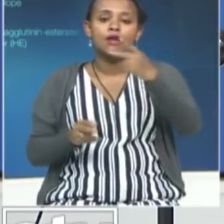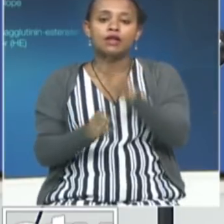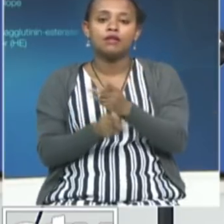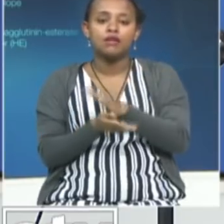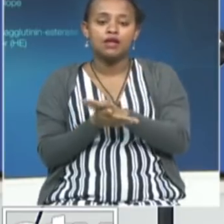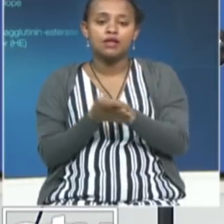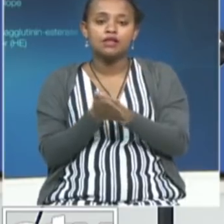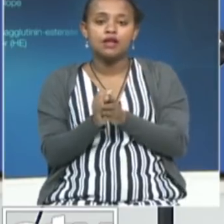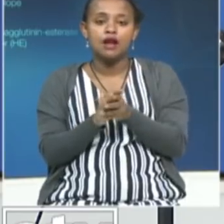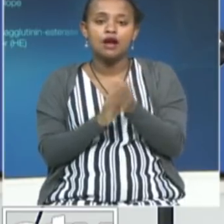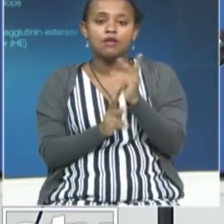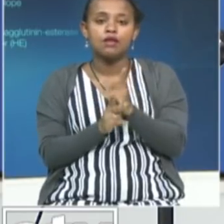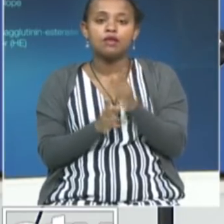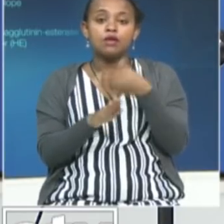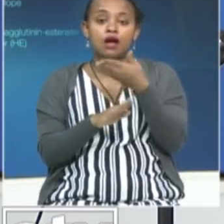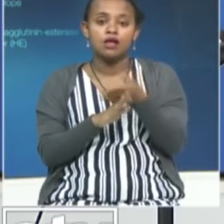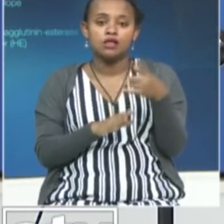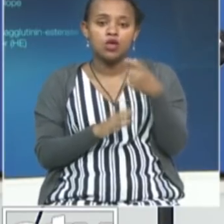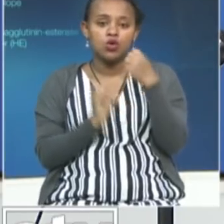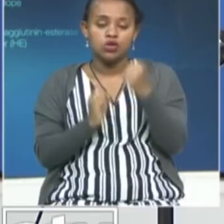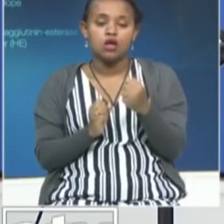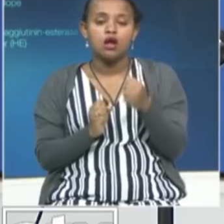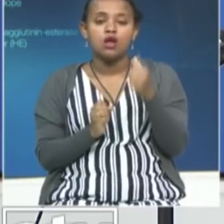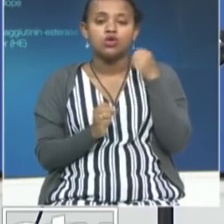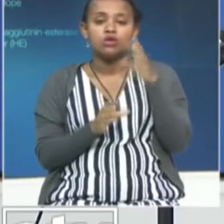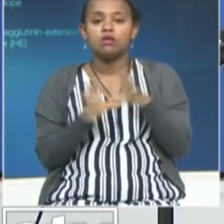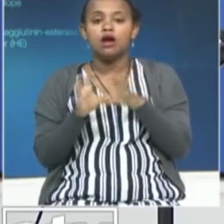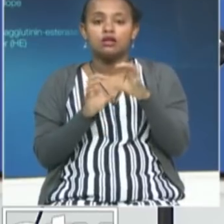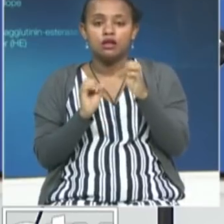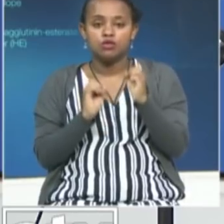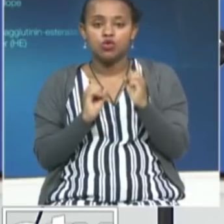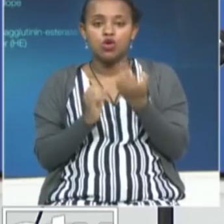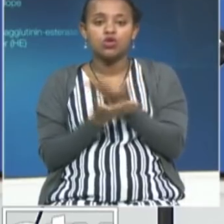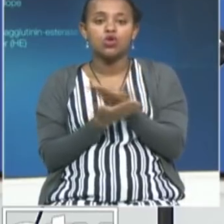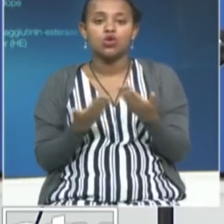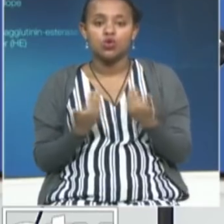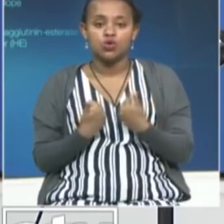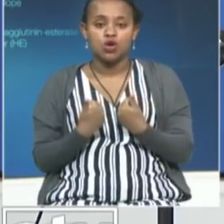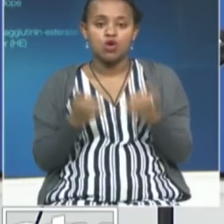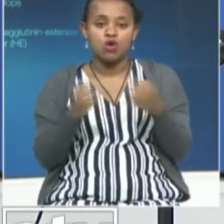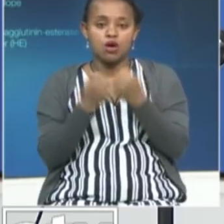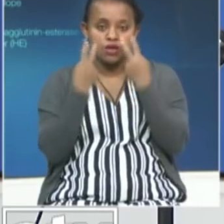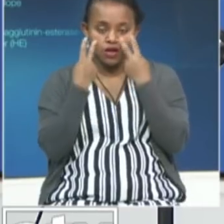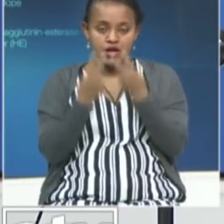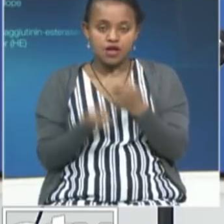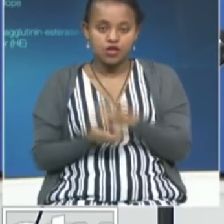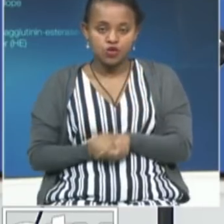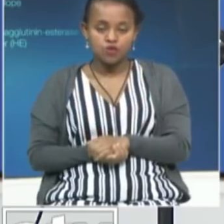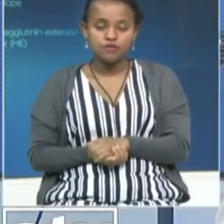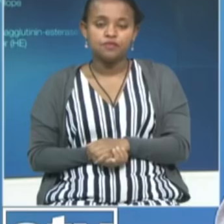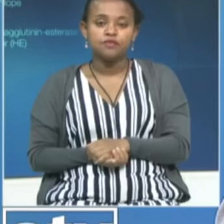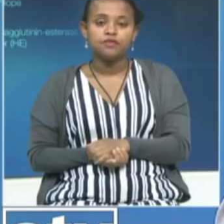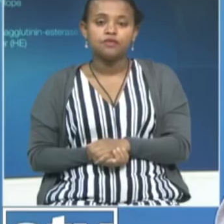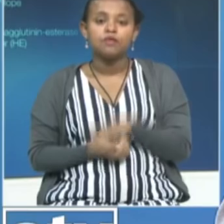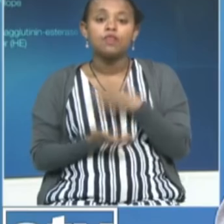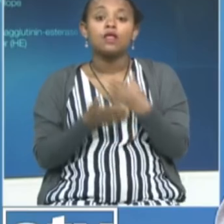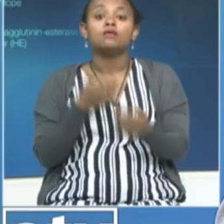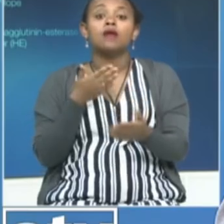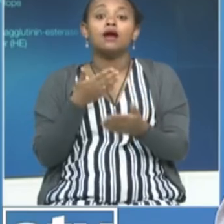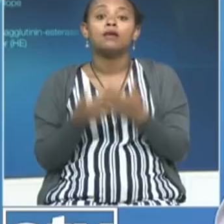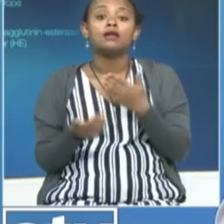ንጽህናን ከመጠበቅ አንጻር ሊሆን ይችላል። ሌሎች ማድረግ የሚችሏቸው ነገሮች ካሉ አብረን እናያቸው። ጥሩ። እንግዲህ